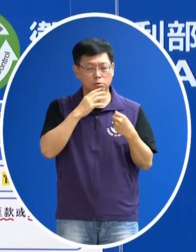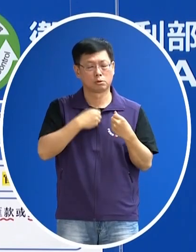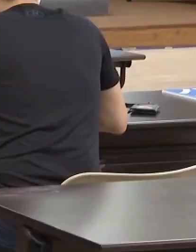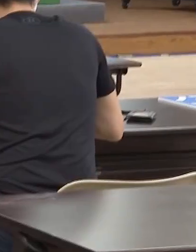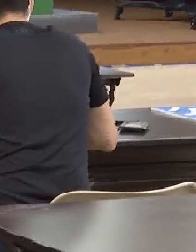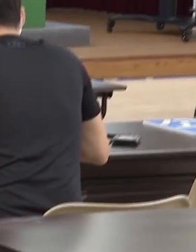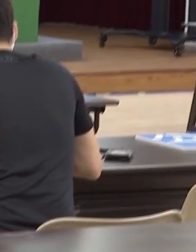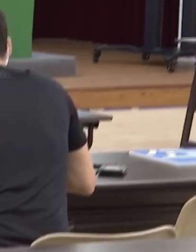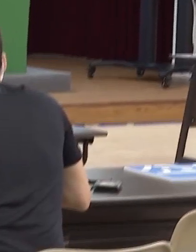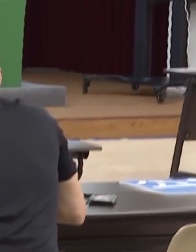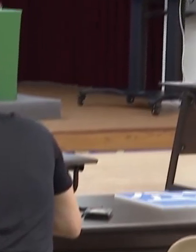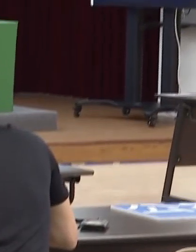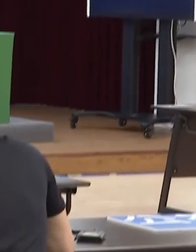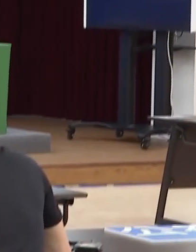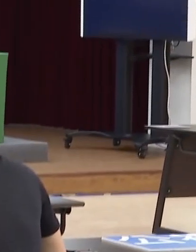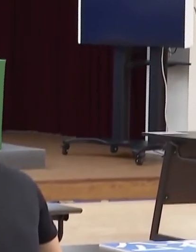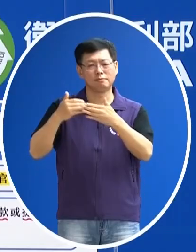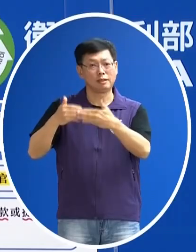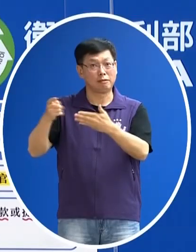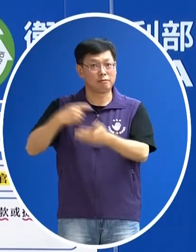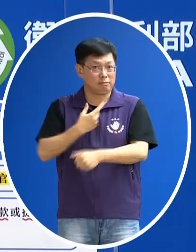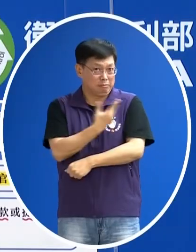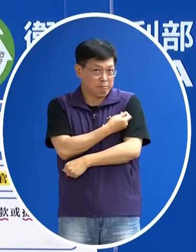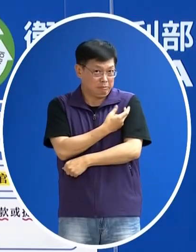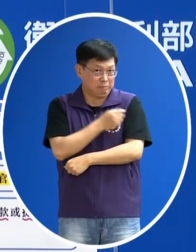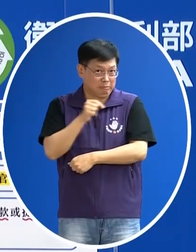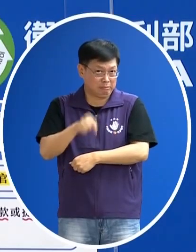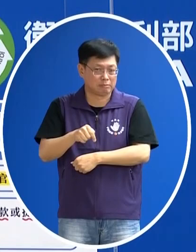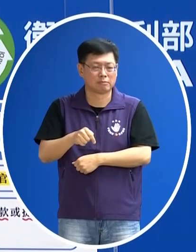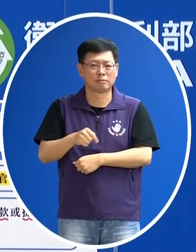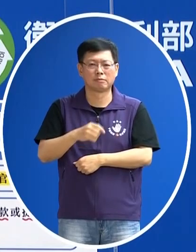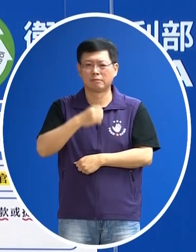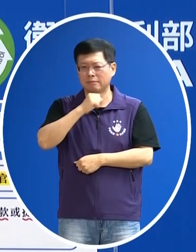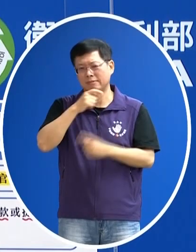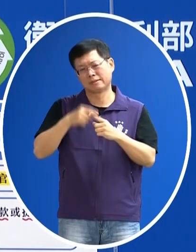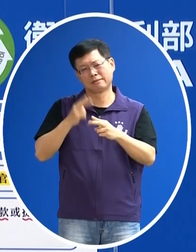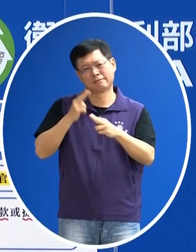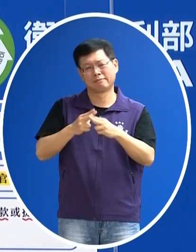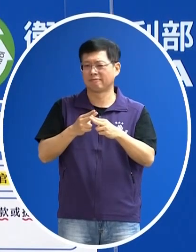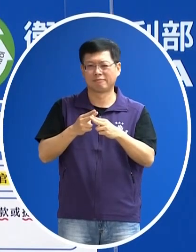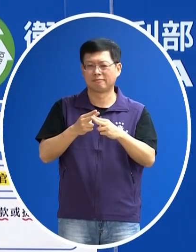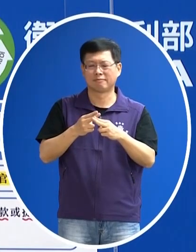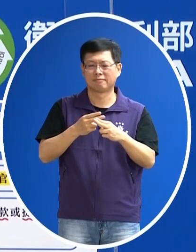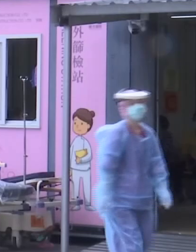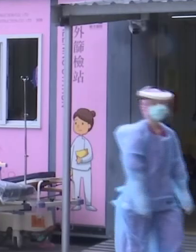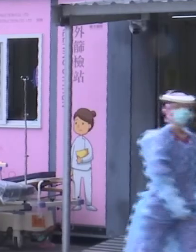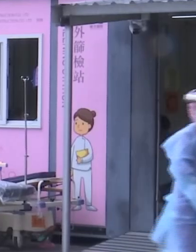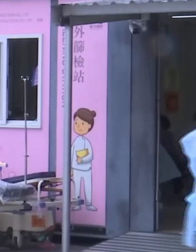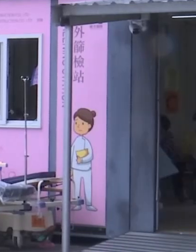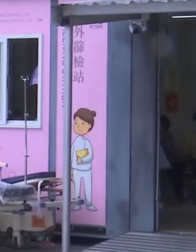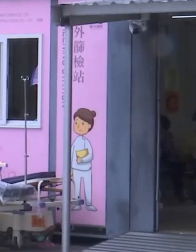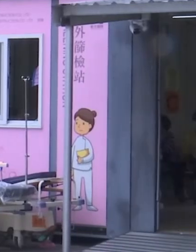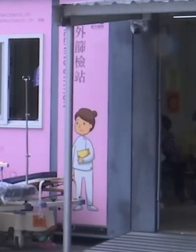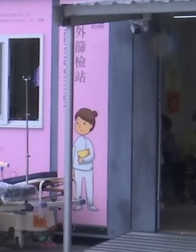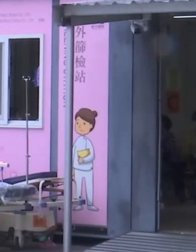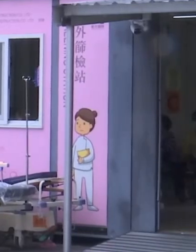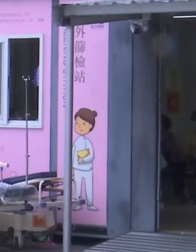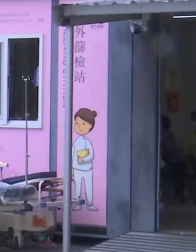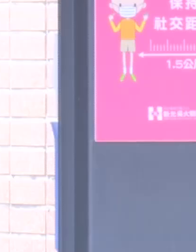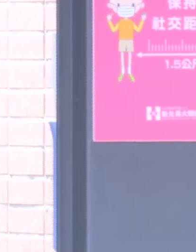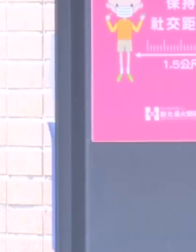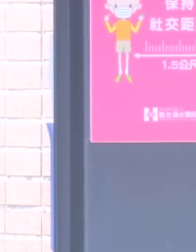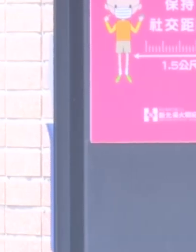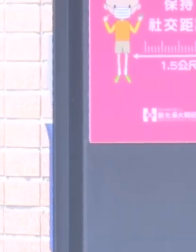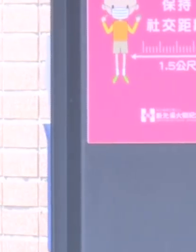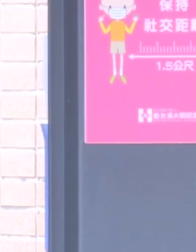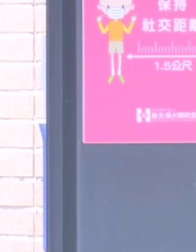的数量。对于中国的疫苗，我们国人应该信心度是不足的啦。 另外，伊传出参加艋舺